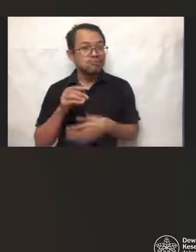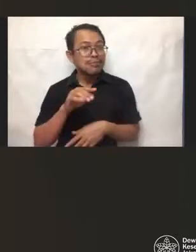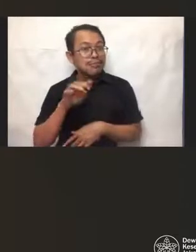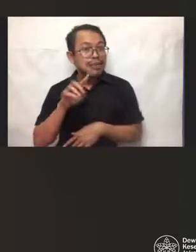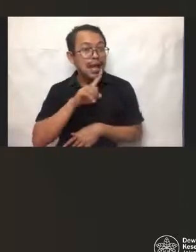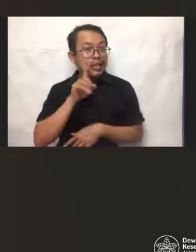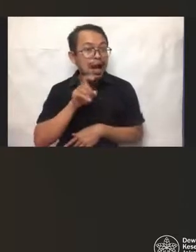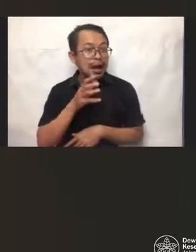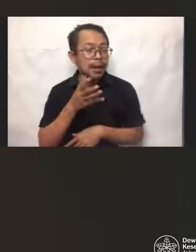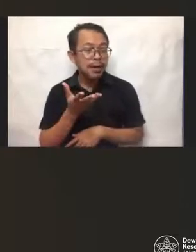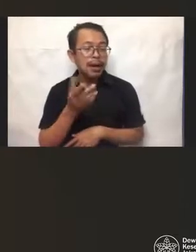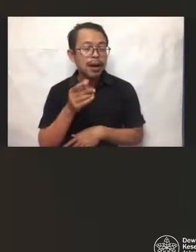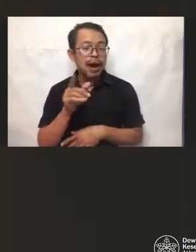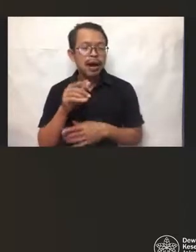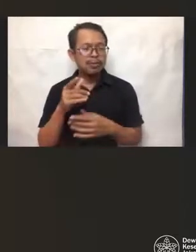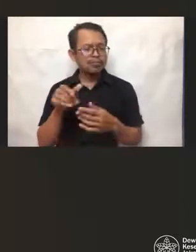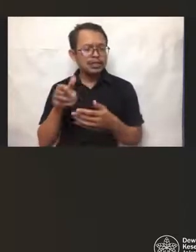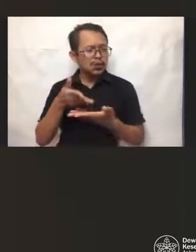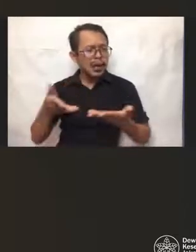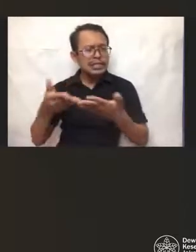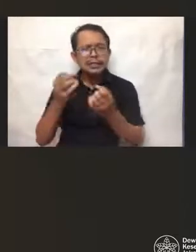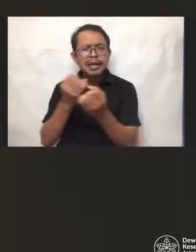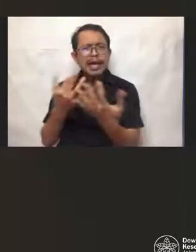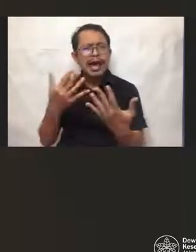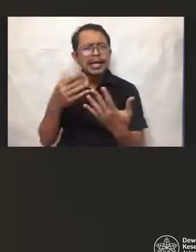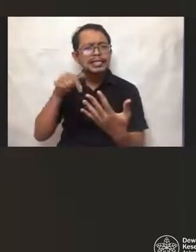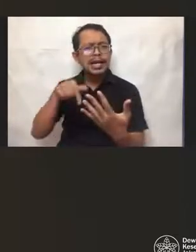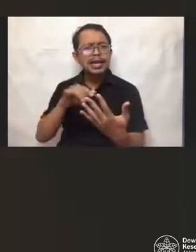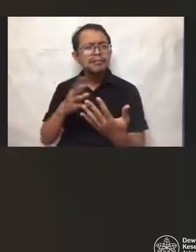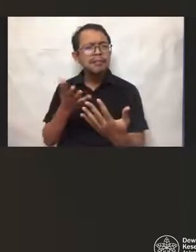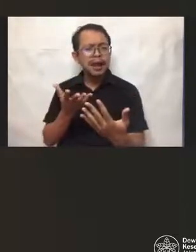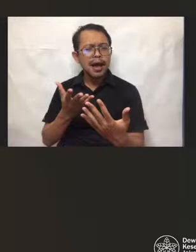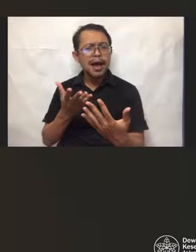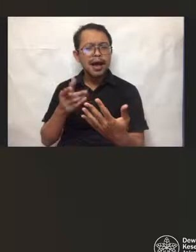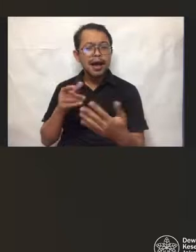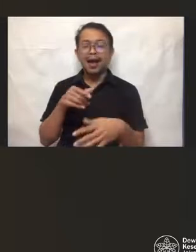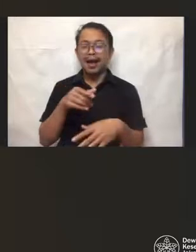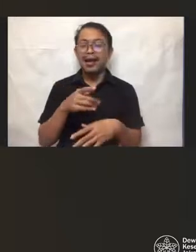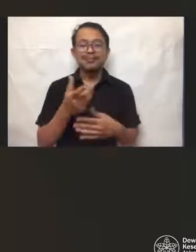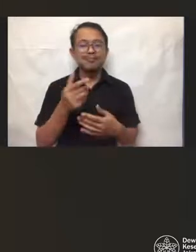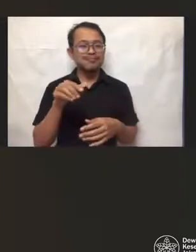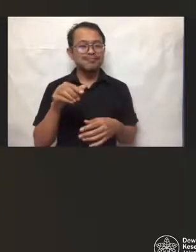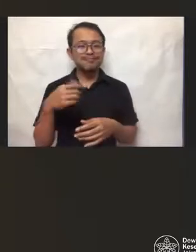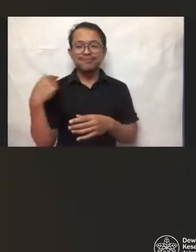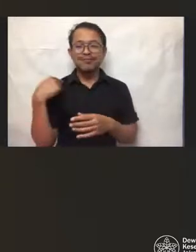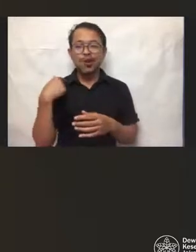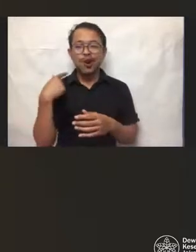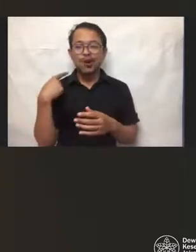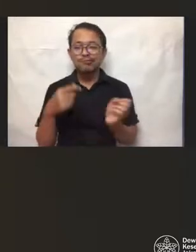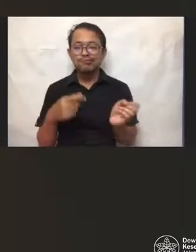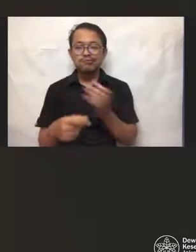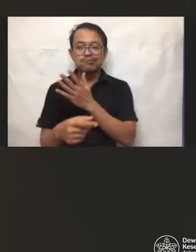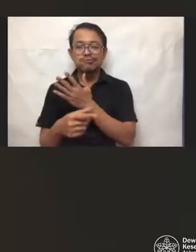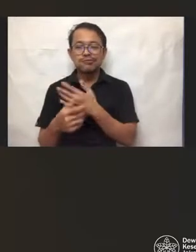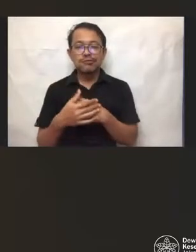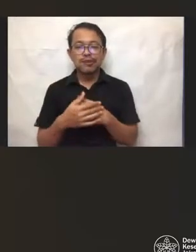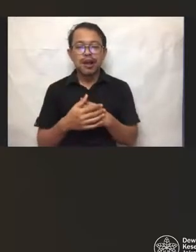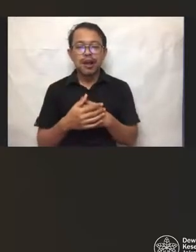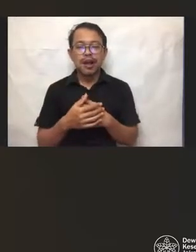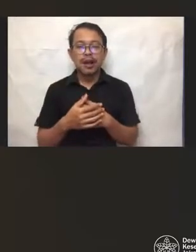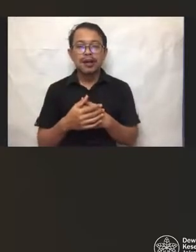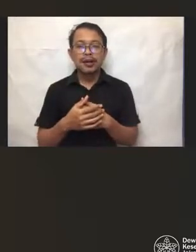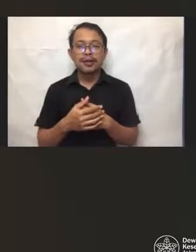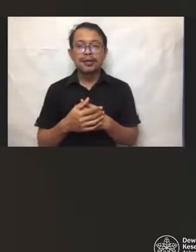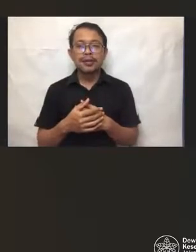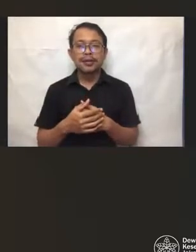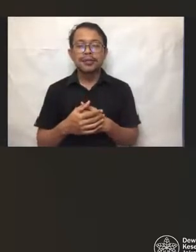sebetulnya potret keagamaan masyarakat? Mungkin saya bisa minta panitia untuk menampilkan ya image nomor satu tentang gambaran.